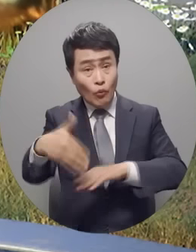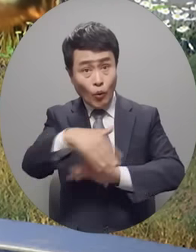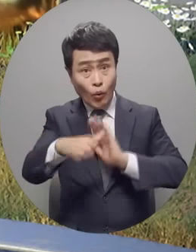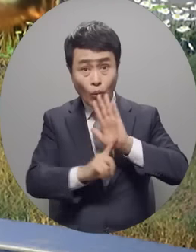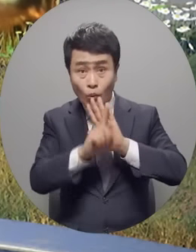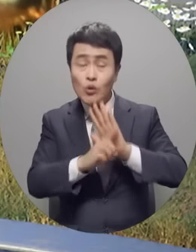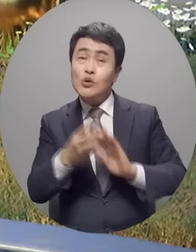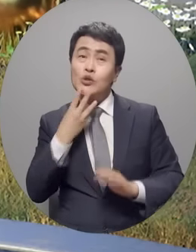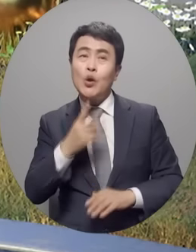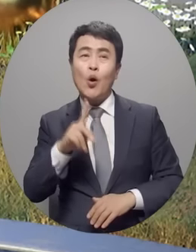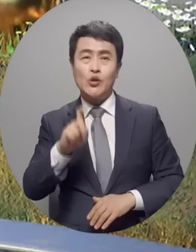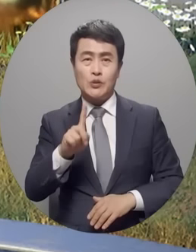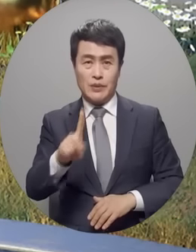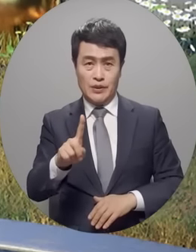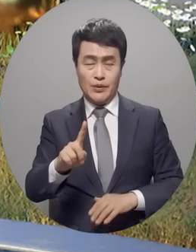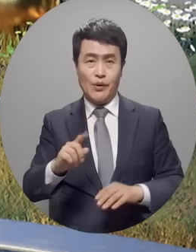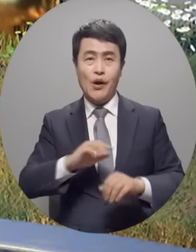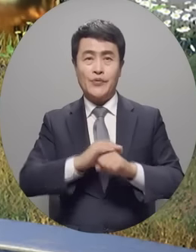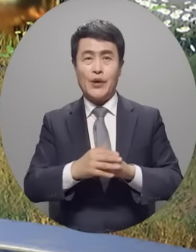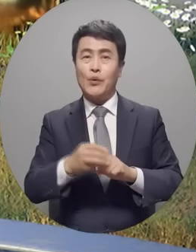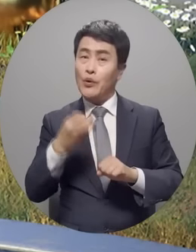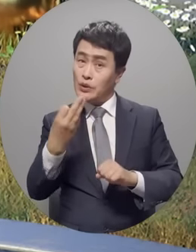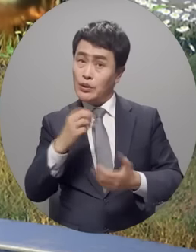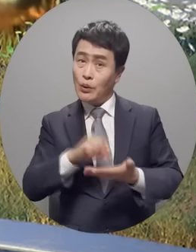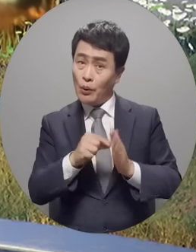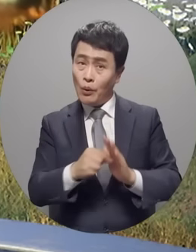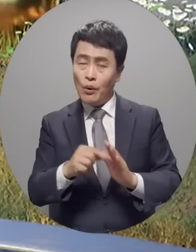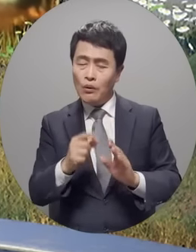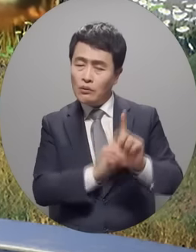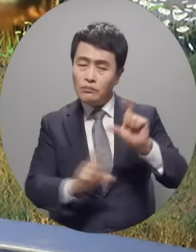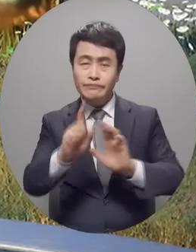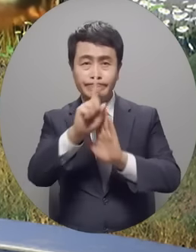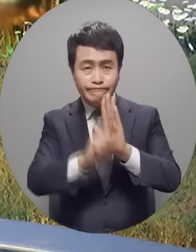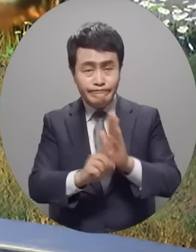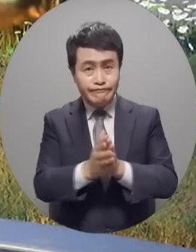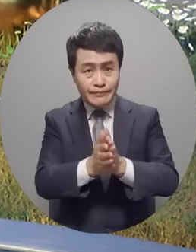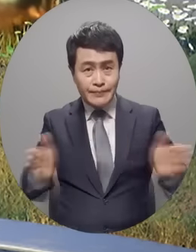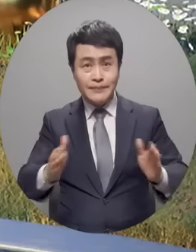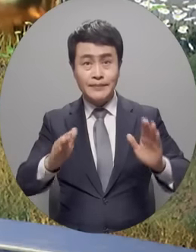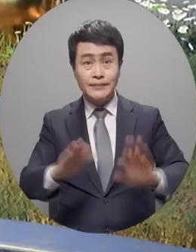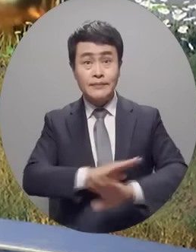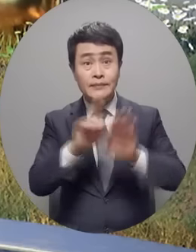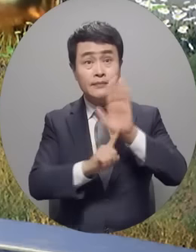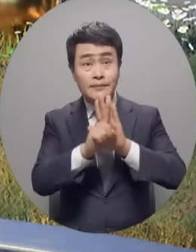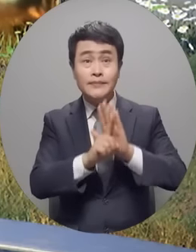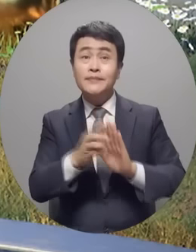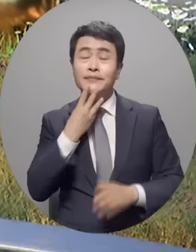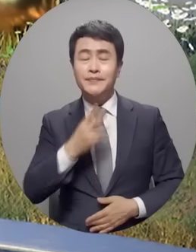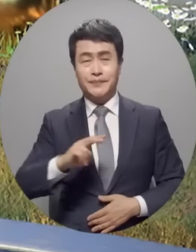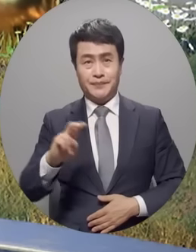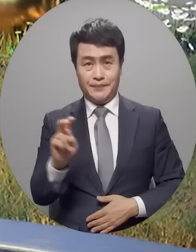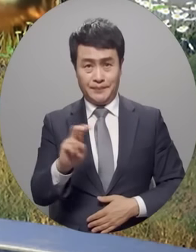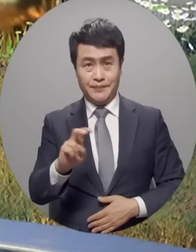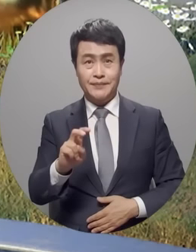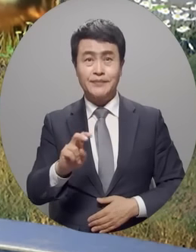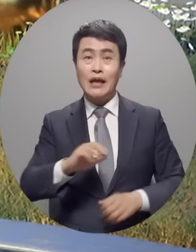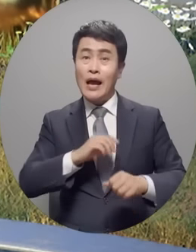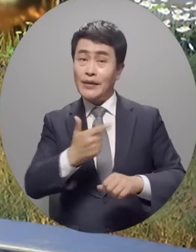보시면 서울 11도, 대구 13도 등으로 오늘보다 낮게 시작하겠습니다. 한낮의 기온은 서울 20도,